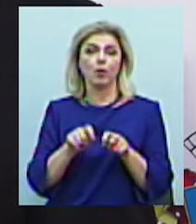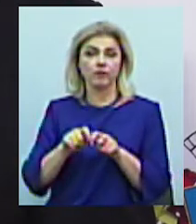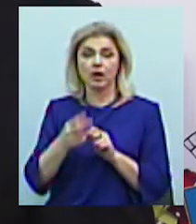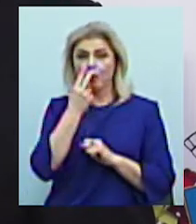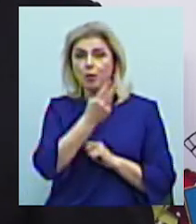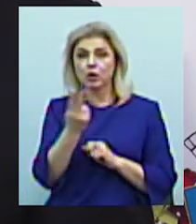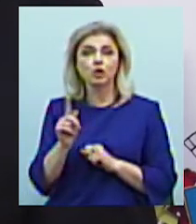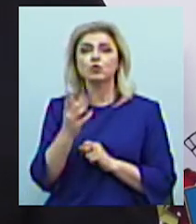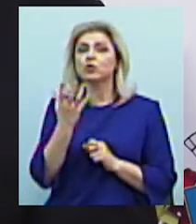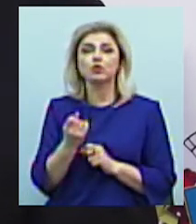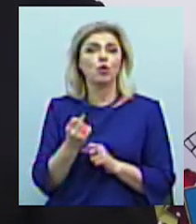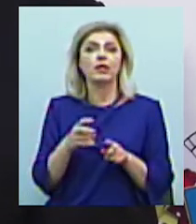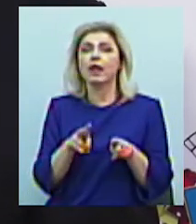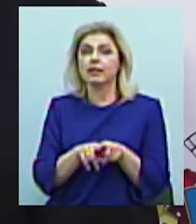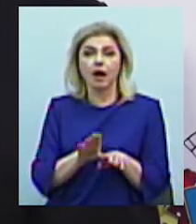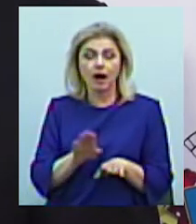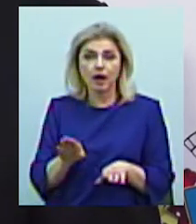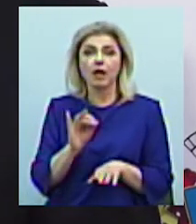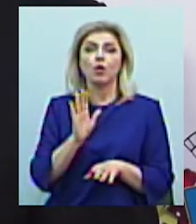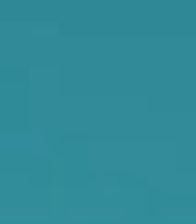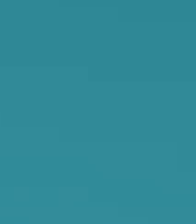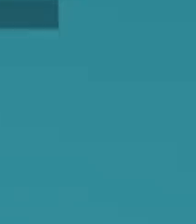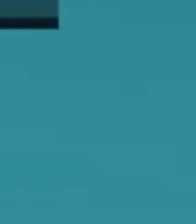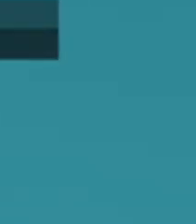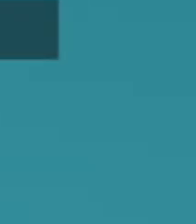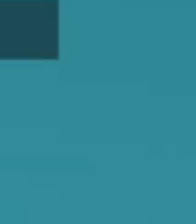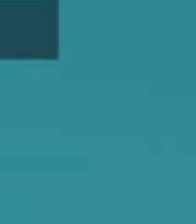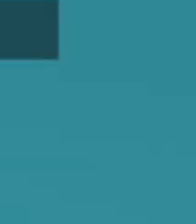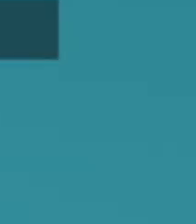що ще не так, і будемо виправляти.